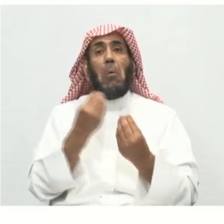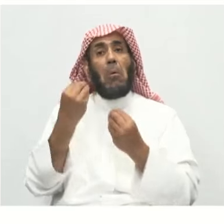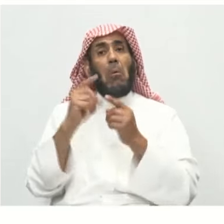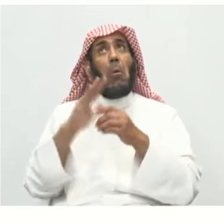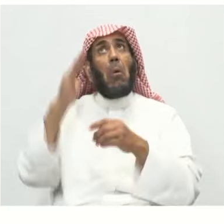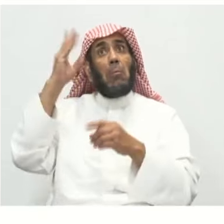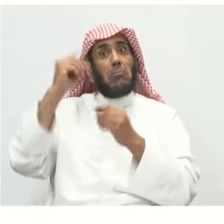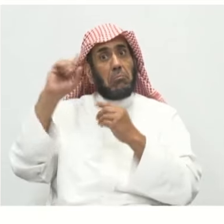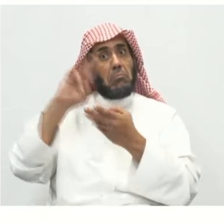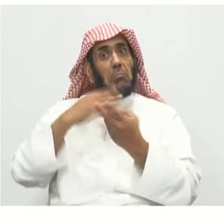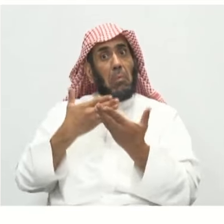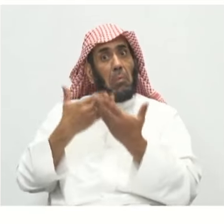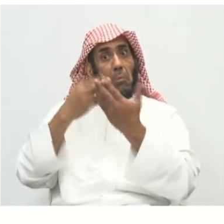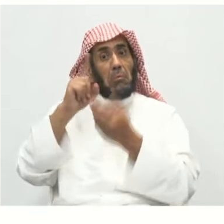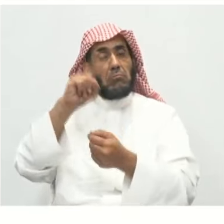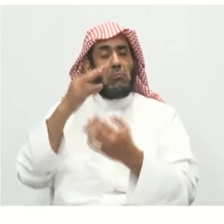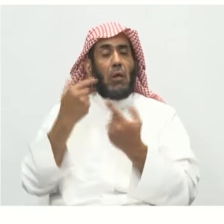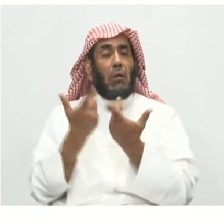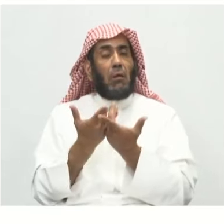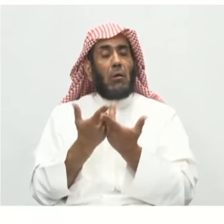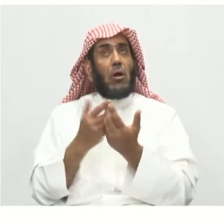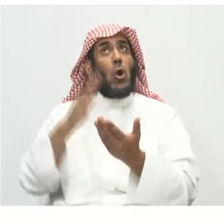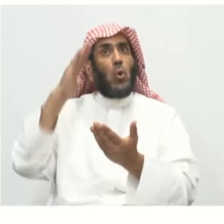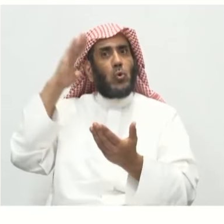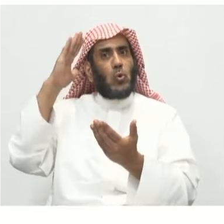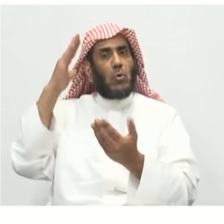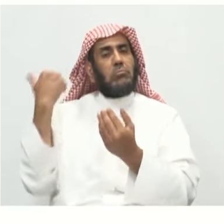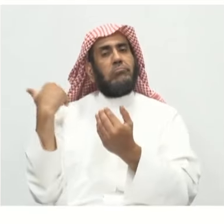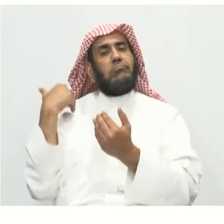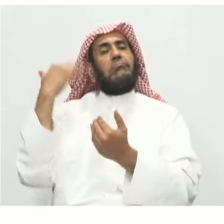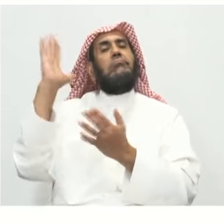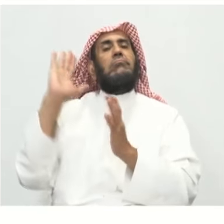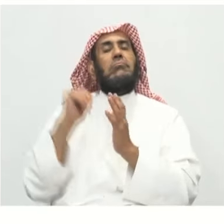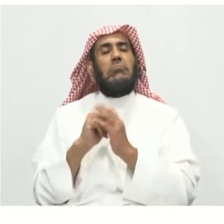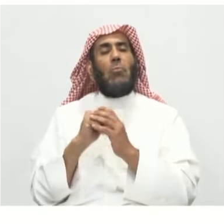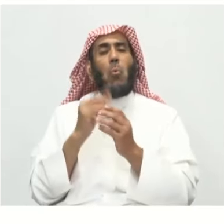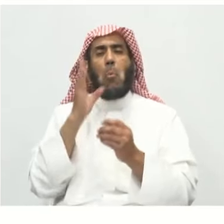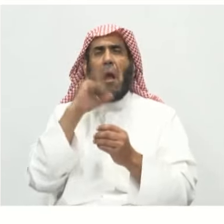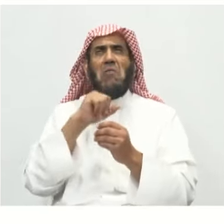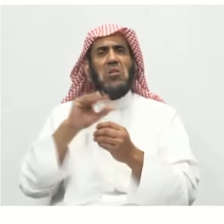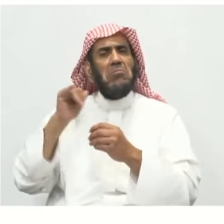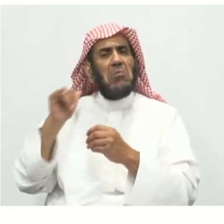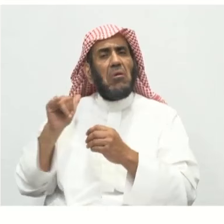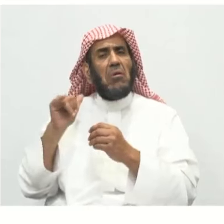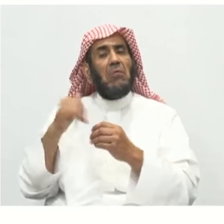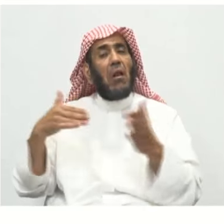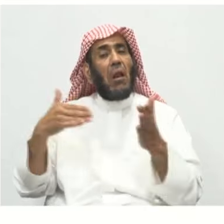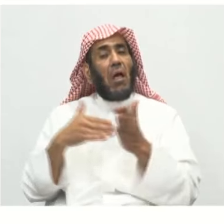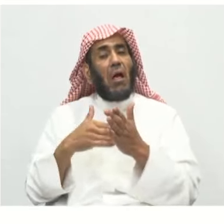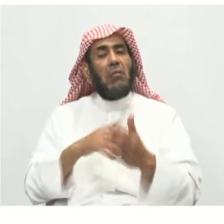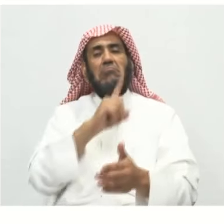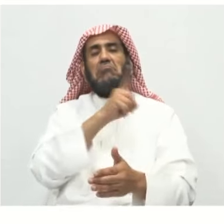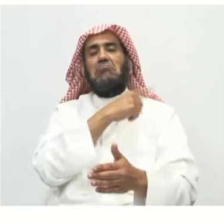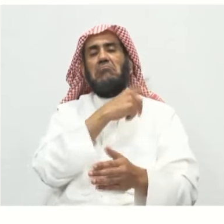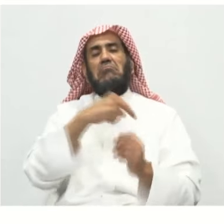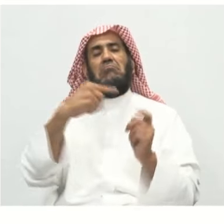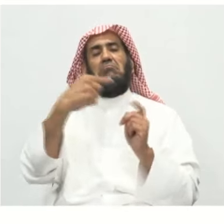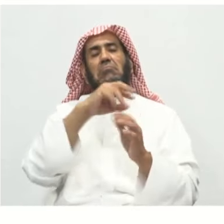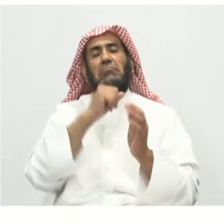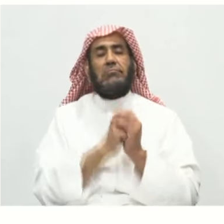غني عننا سواء شكرناه ام لم نشكره فالشكر هو اصل في النهايه لك وعدم الشكر ايضا في النهايه عليك في النهايه عليك